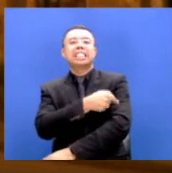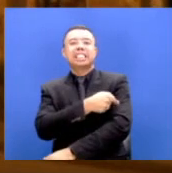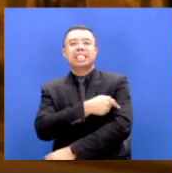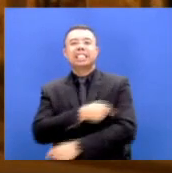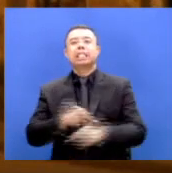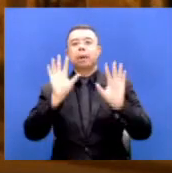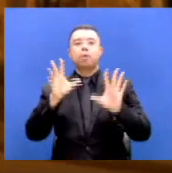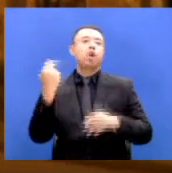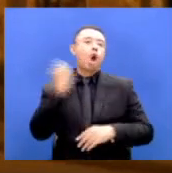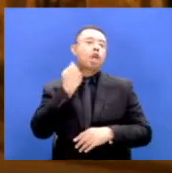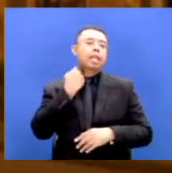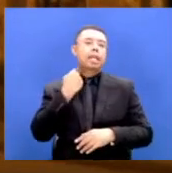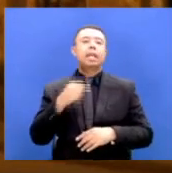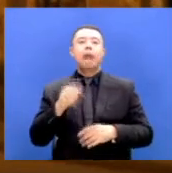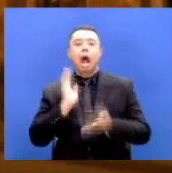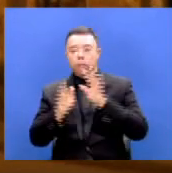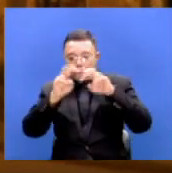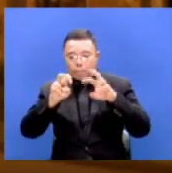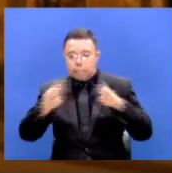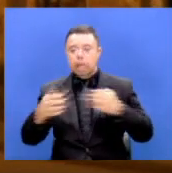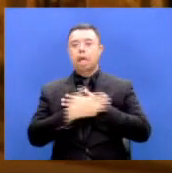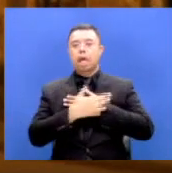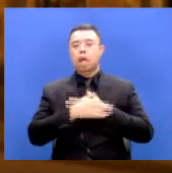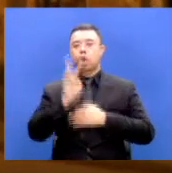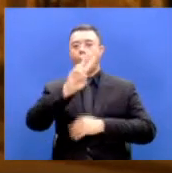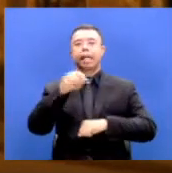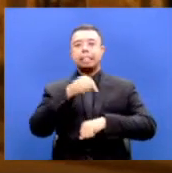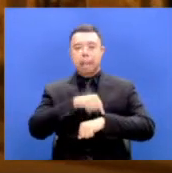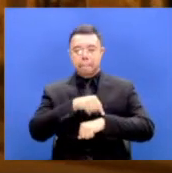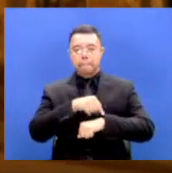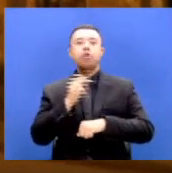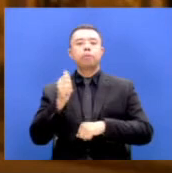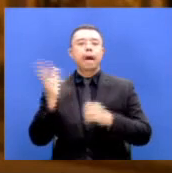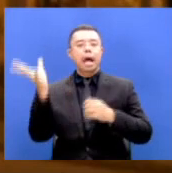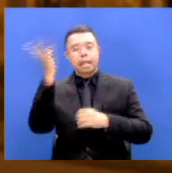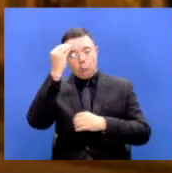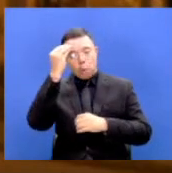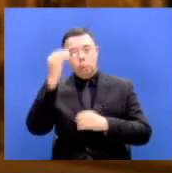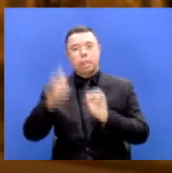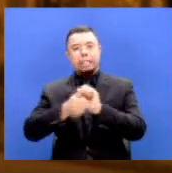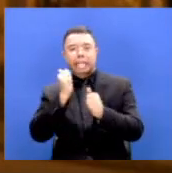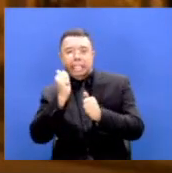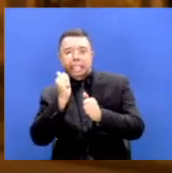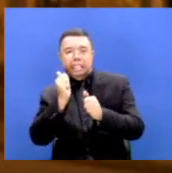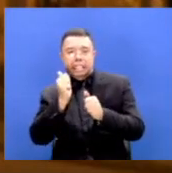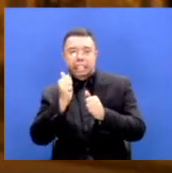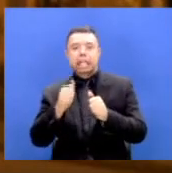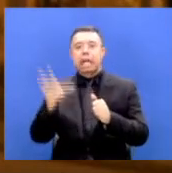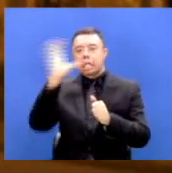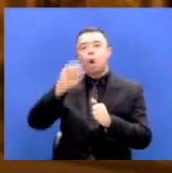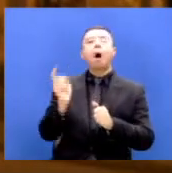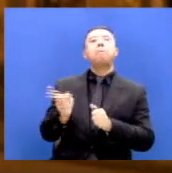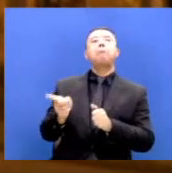Puluhan dokter dan tenaga medis melakukan autopsi selama 2 jam untuk mengambil sampel dan untuk